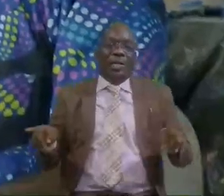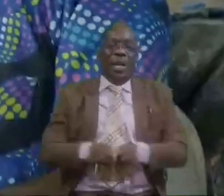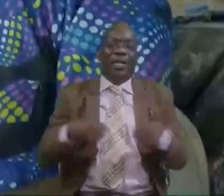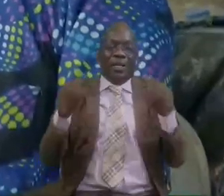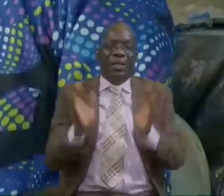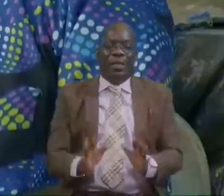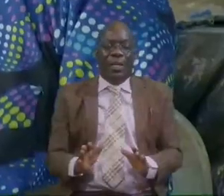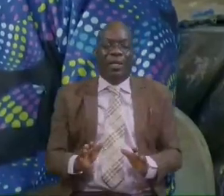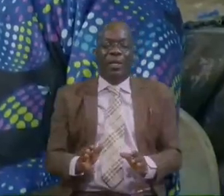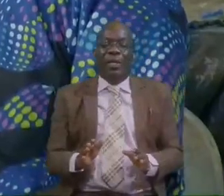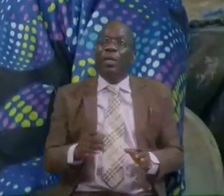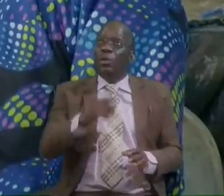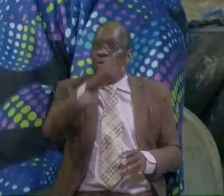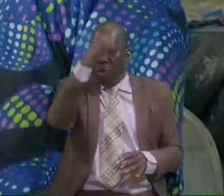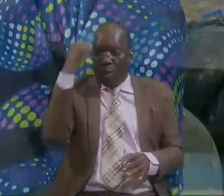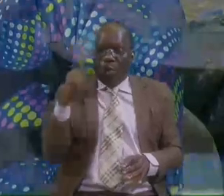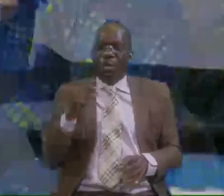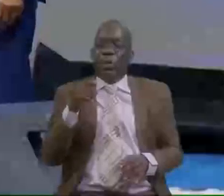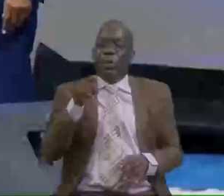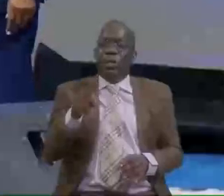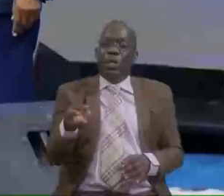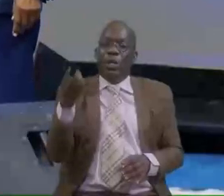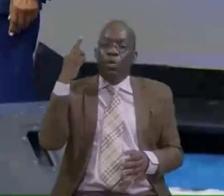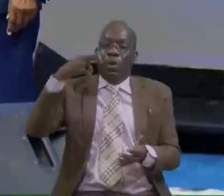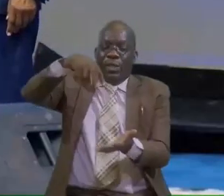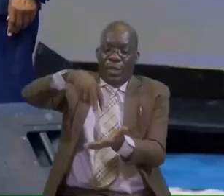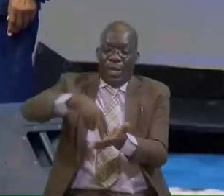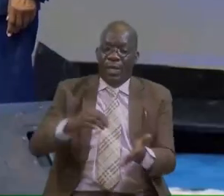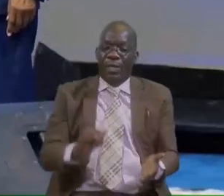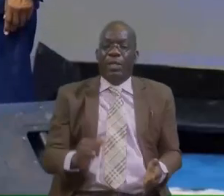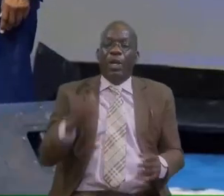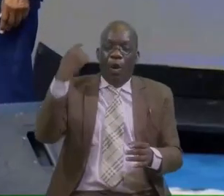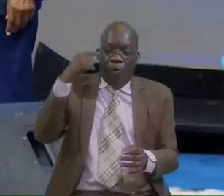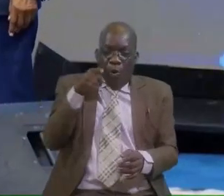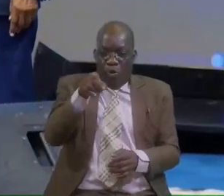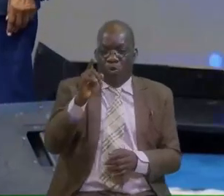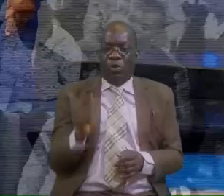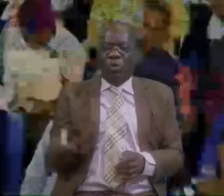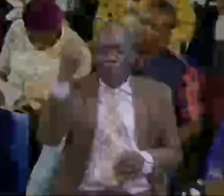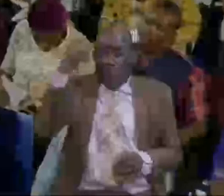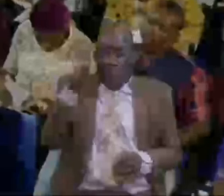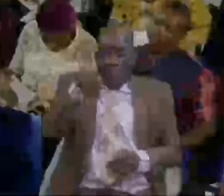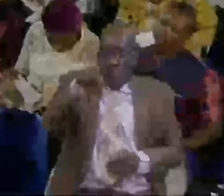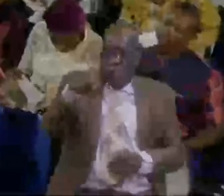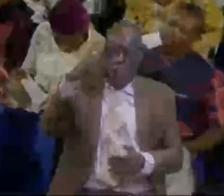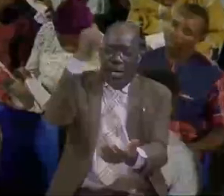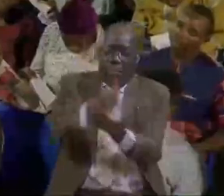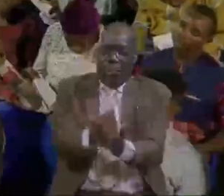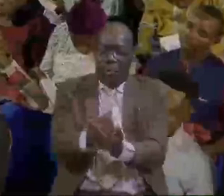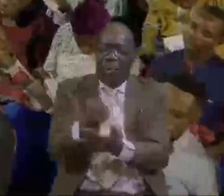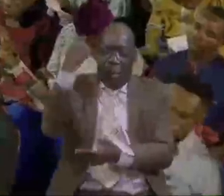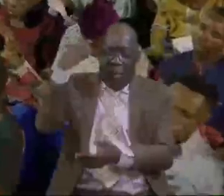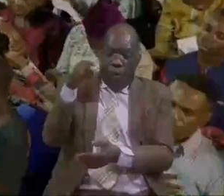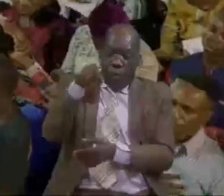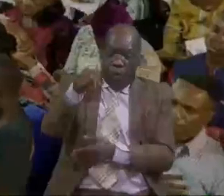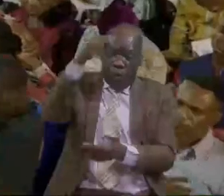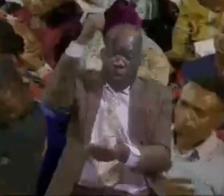transgresseur. Parce qu'il était là pour toi. Il te représentait pour toi.